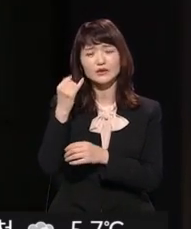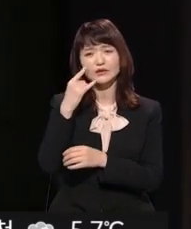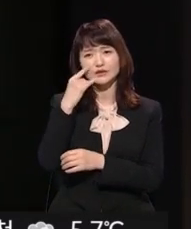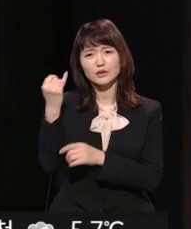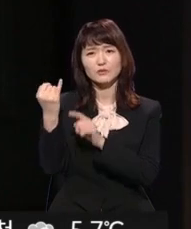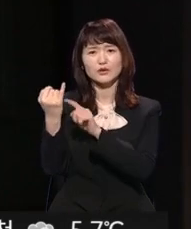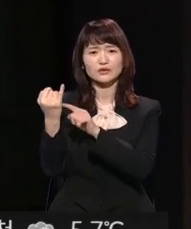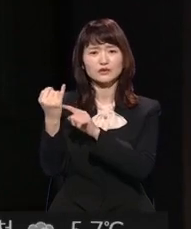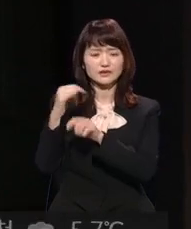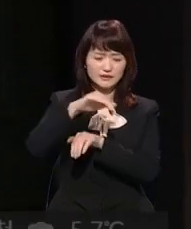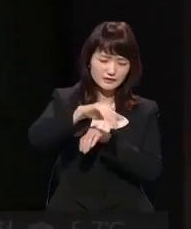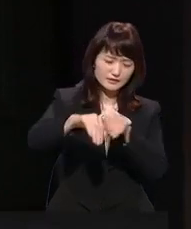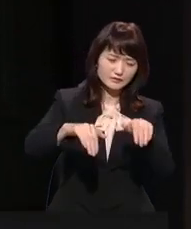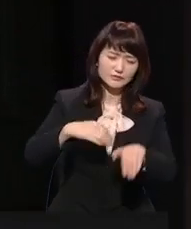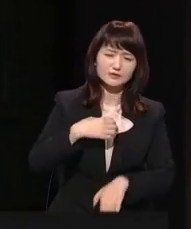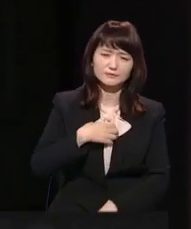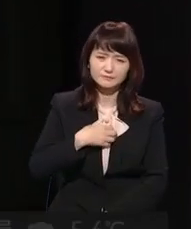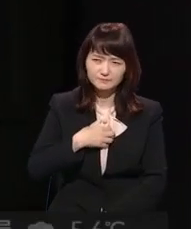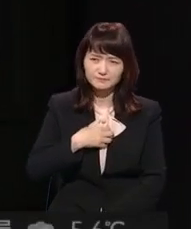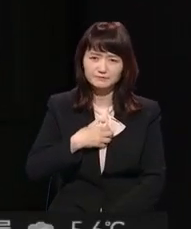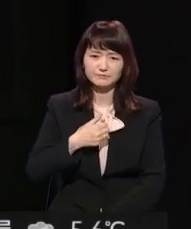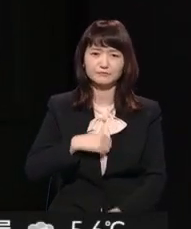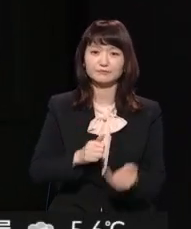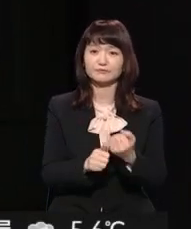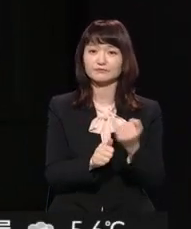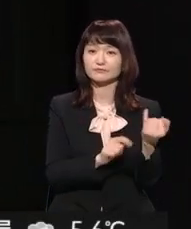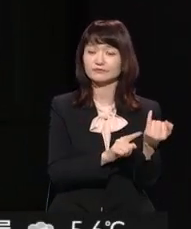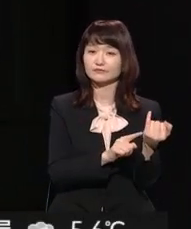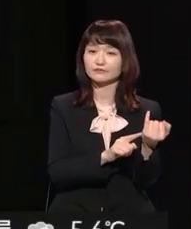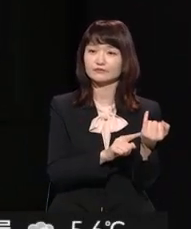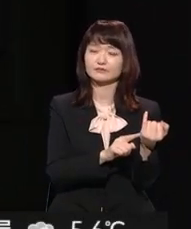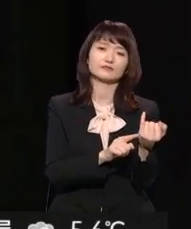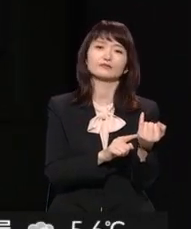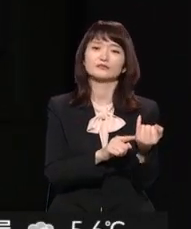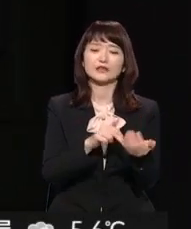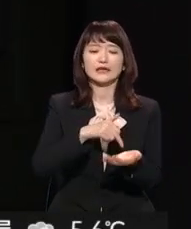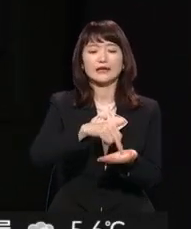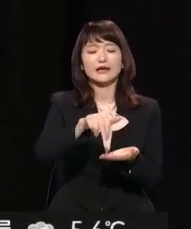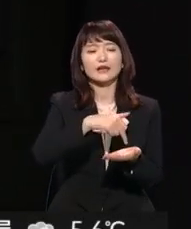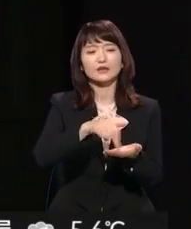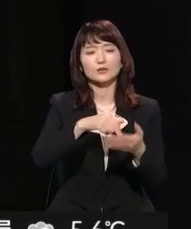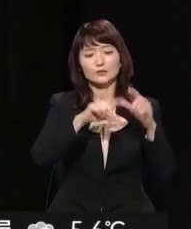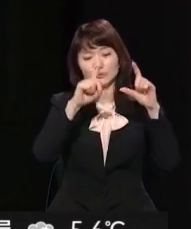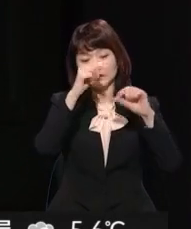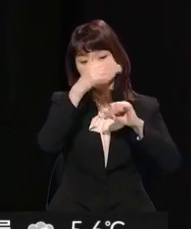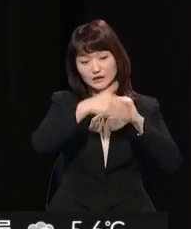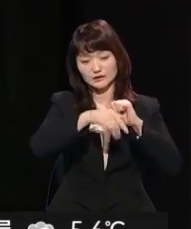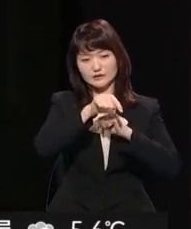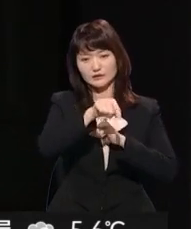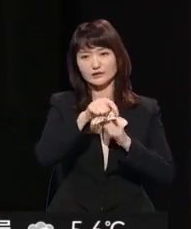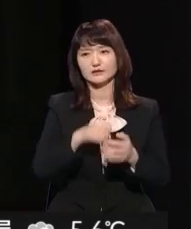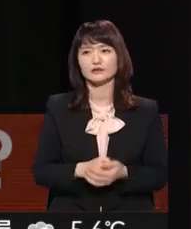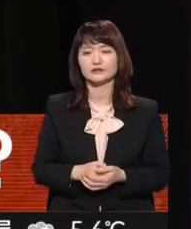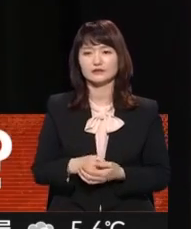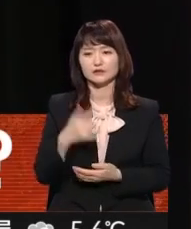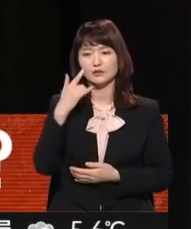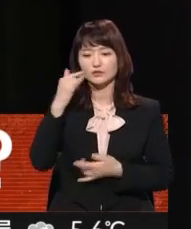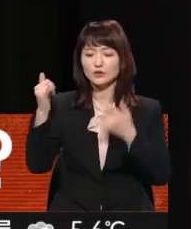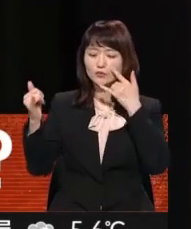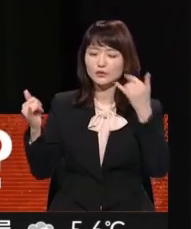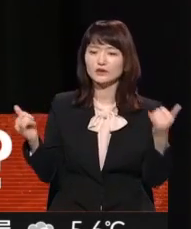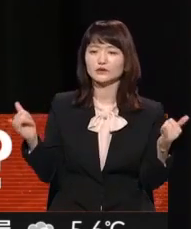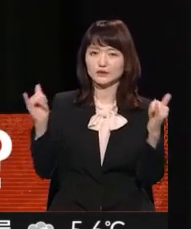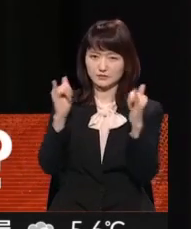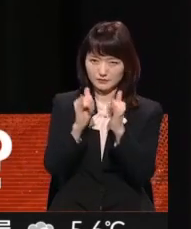며느리의 사연인데요이 시어머니가 참견하는 건요 다름이 아닌이 며느리의 카카오톡 프로필 사진입니다이 상견례 이후에